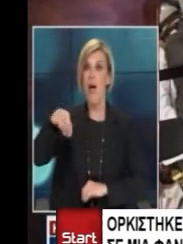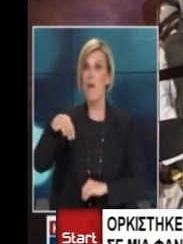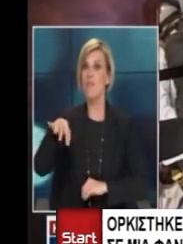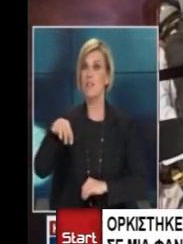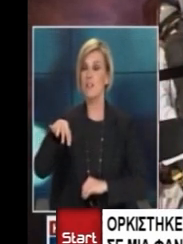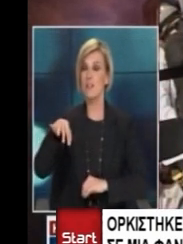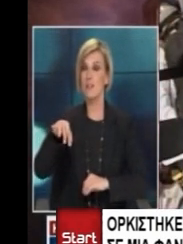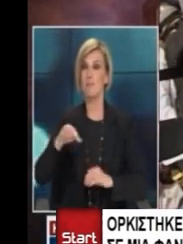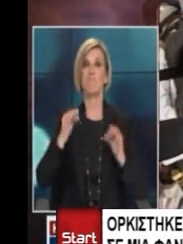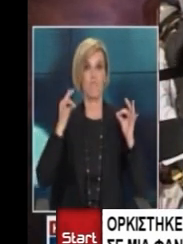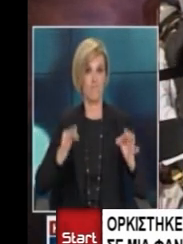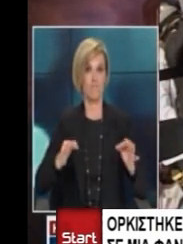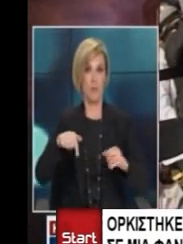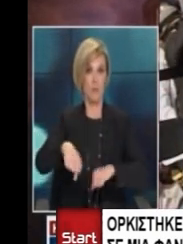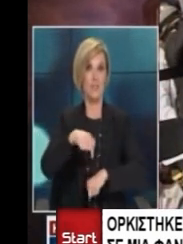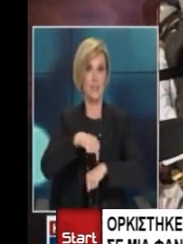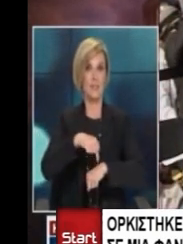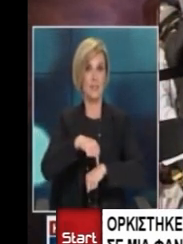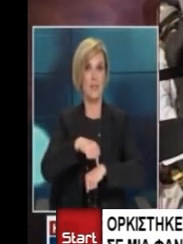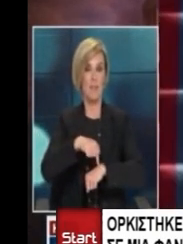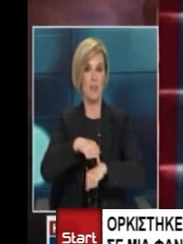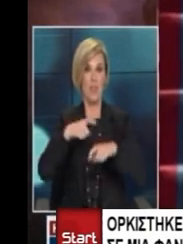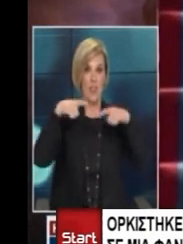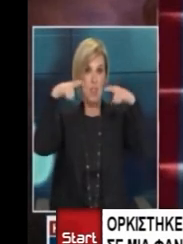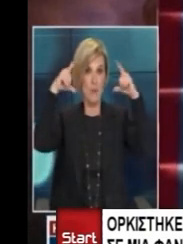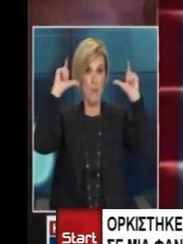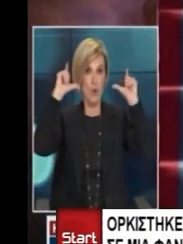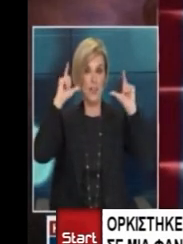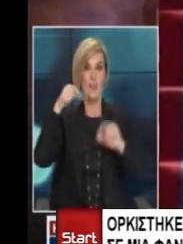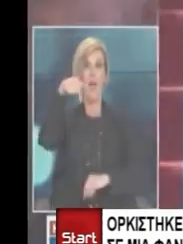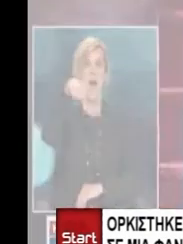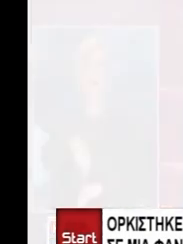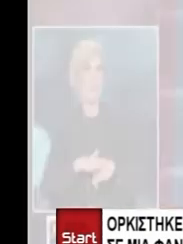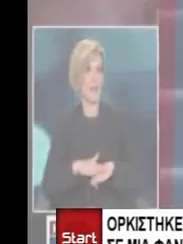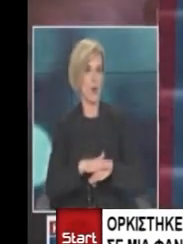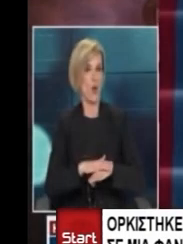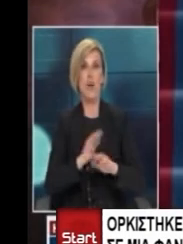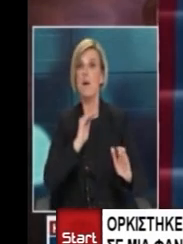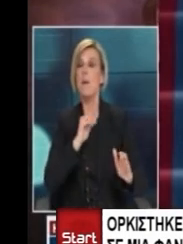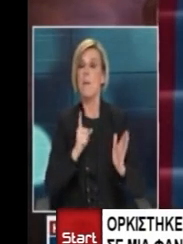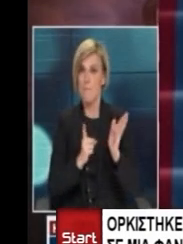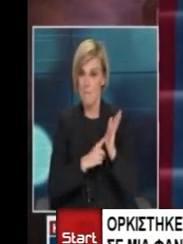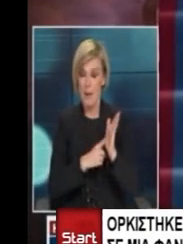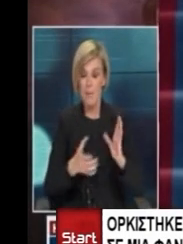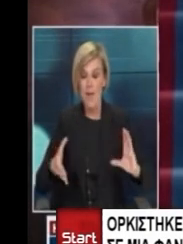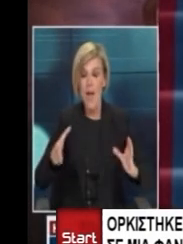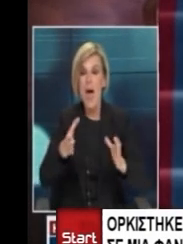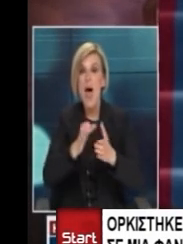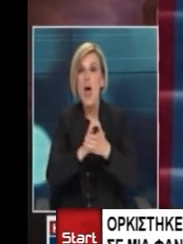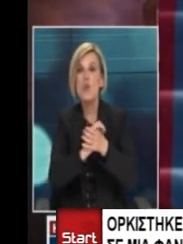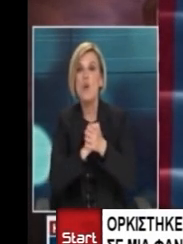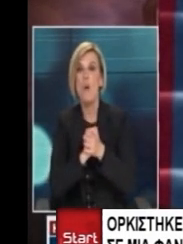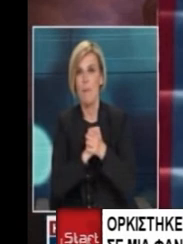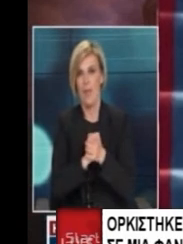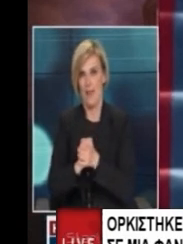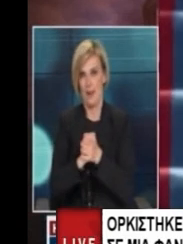φυσικά αυτή η ώρα, φίλοι μου, η δημοκρατία είναι εδώ και έχει επικρατήσει. Πρέπει να είμαστε ενωμένοι. Δεν